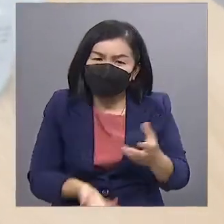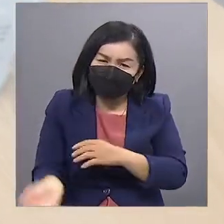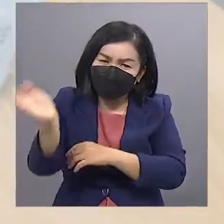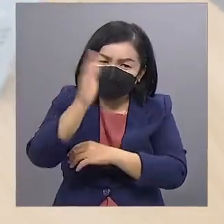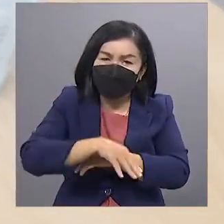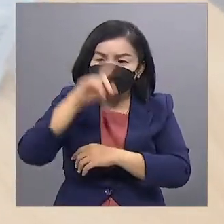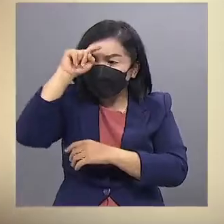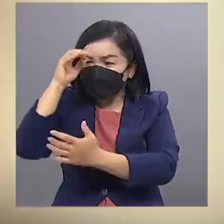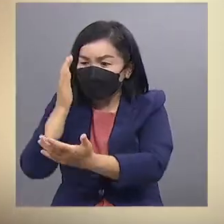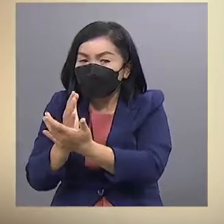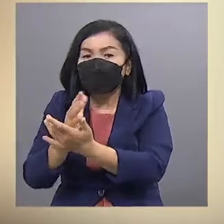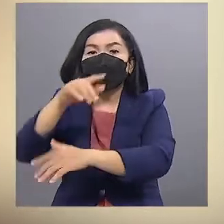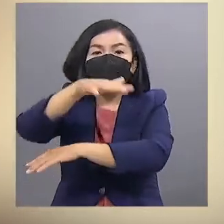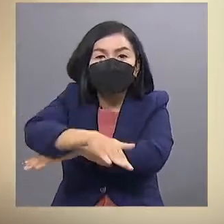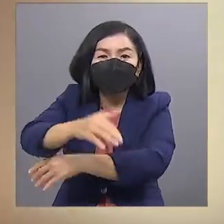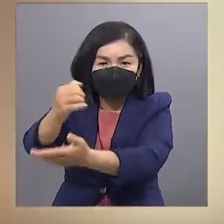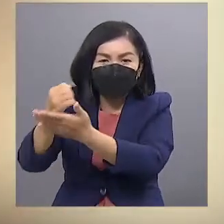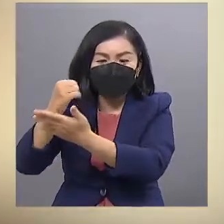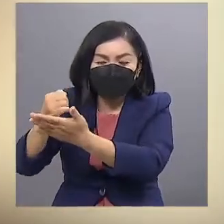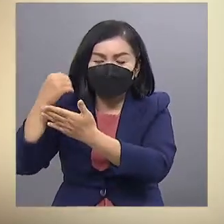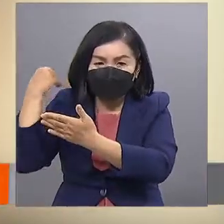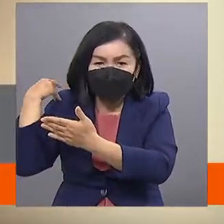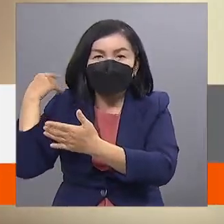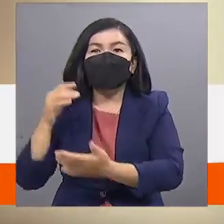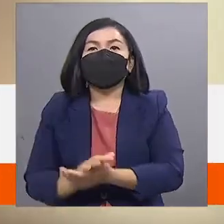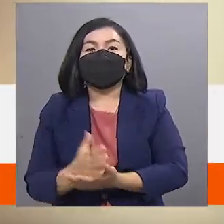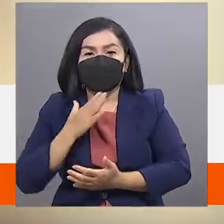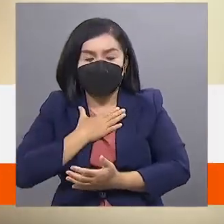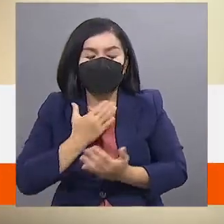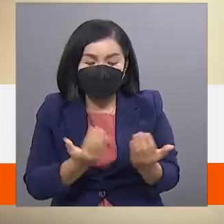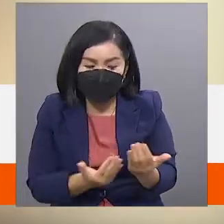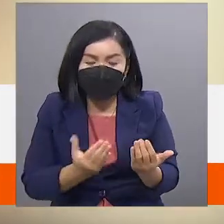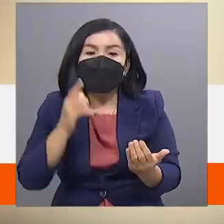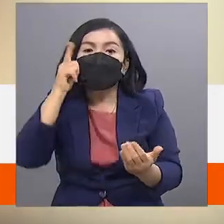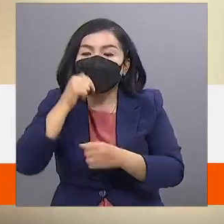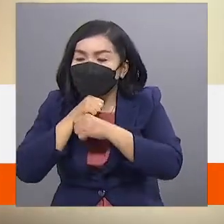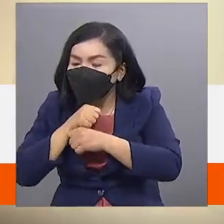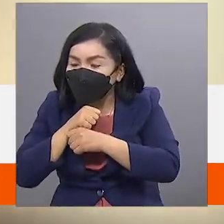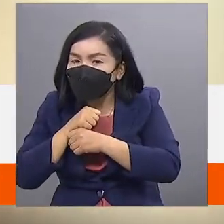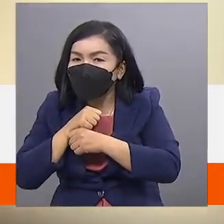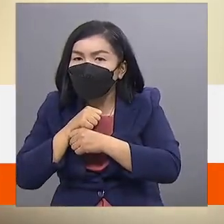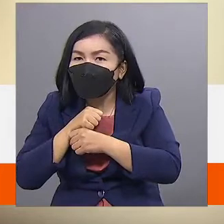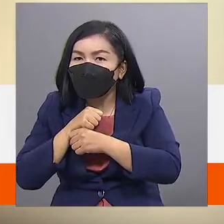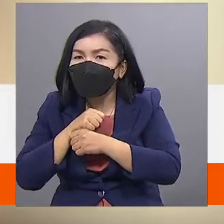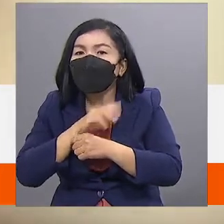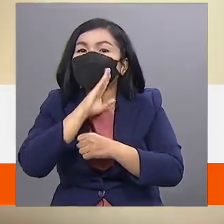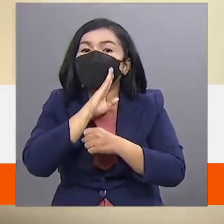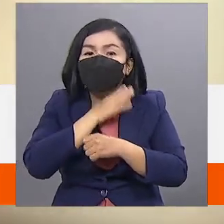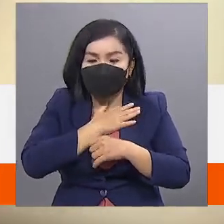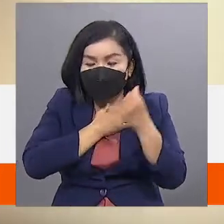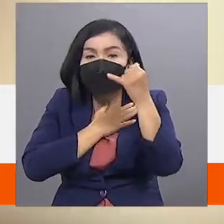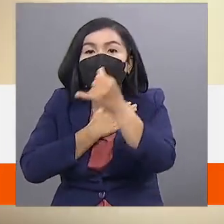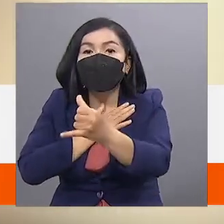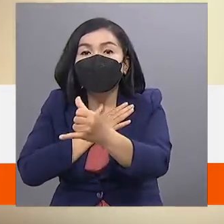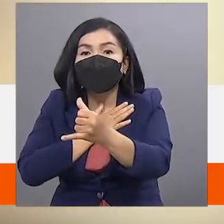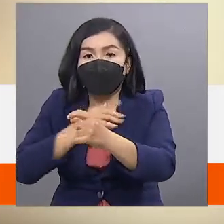เวลาตอนเย็มาช่วยแต่วดความที่เรามีลูก มแ่แก่ ถ้าเราไปปุ๊บ มนกจะเสียง